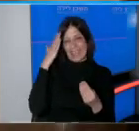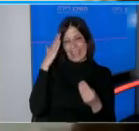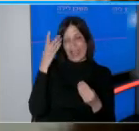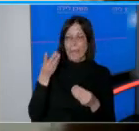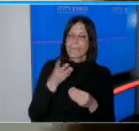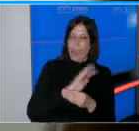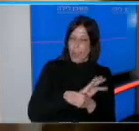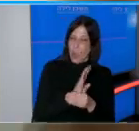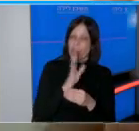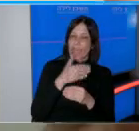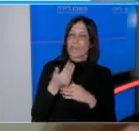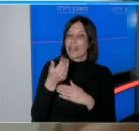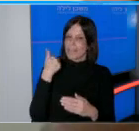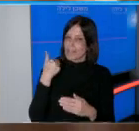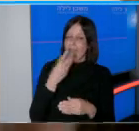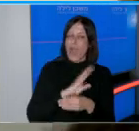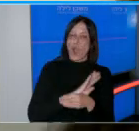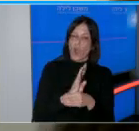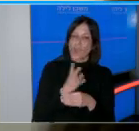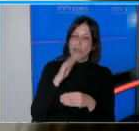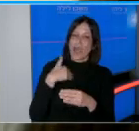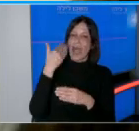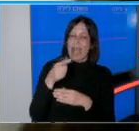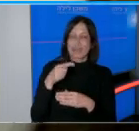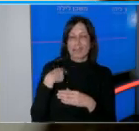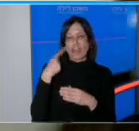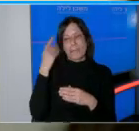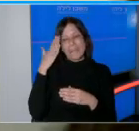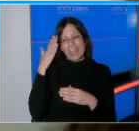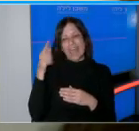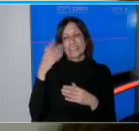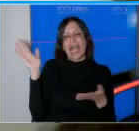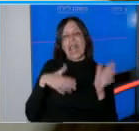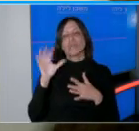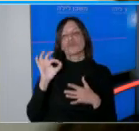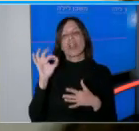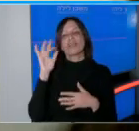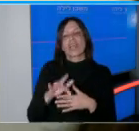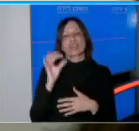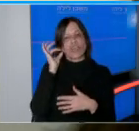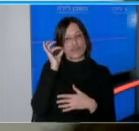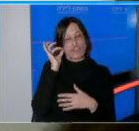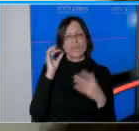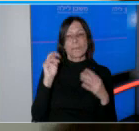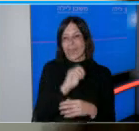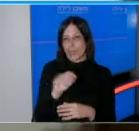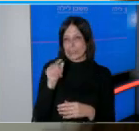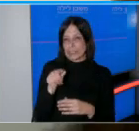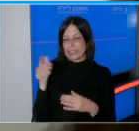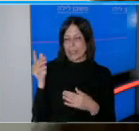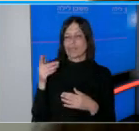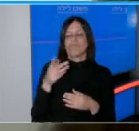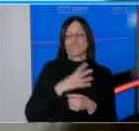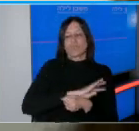בקורונה, וגם לפני הקורונה וגם אחרי הקורונה, הוא אלימות נגד נשים. ובתחום הזה, לצערי, הקורונה רק הראה